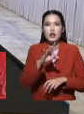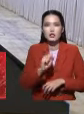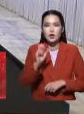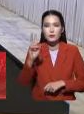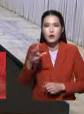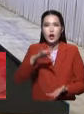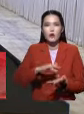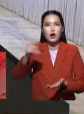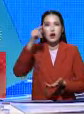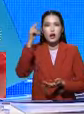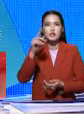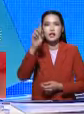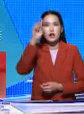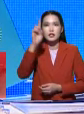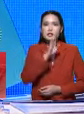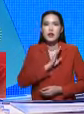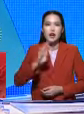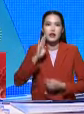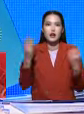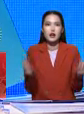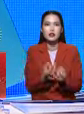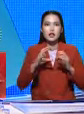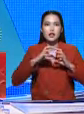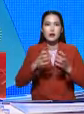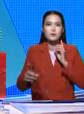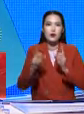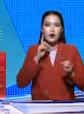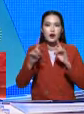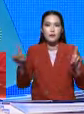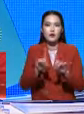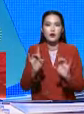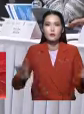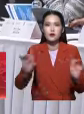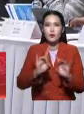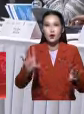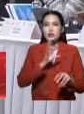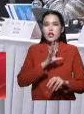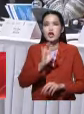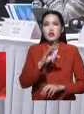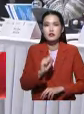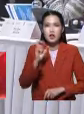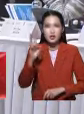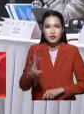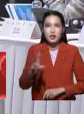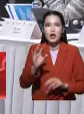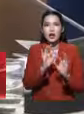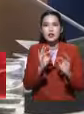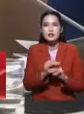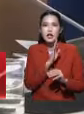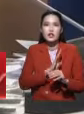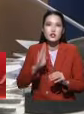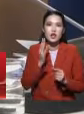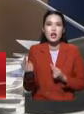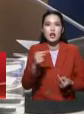Қошанов Орталық Азия елдері әйелдер диалогының халықаралық конференциясында осылай деді. Ерлан Қошанов нәзік жандылар